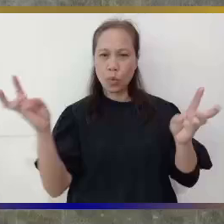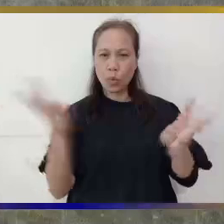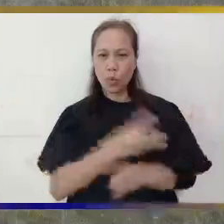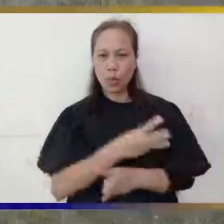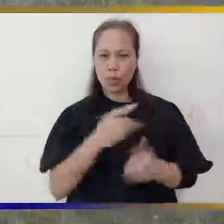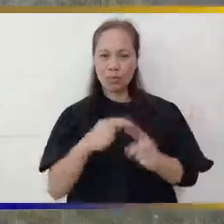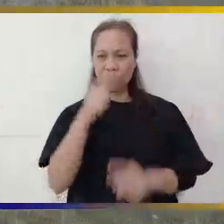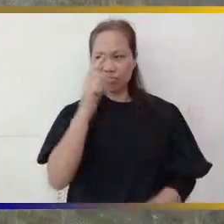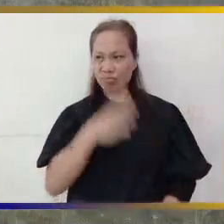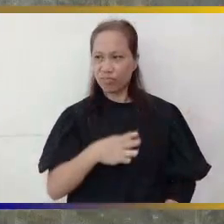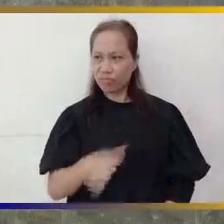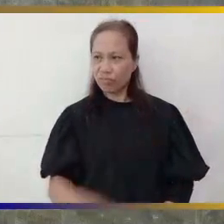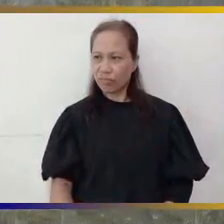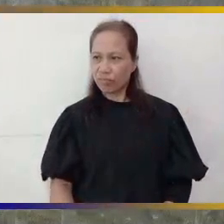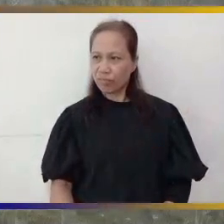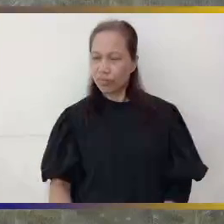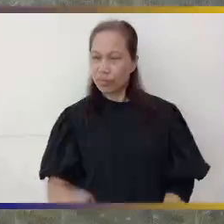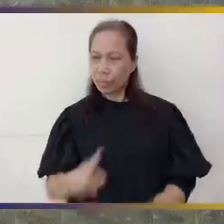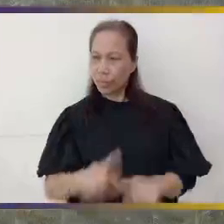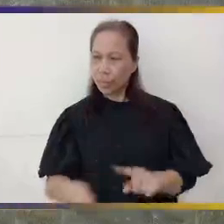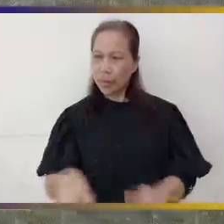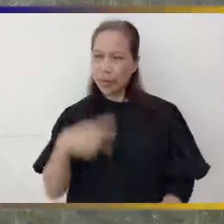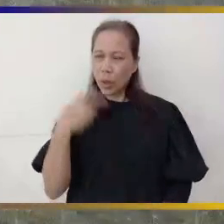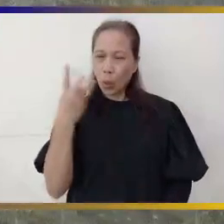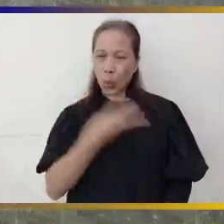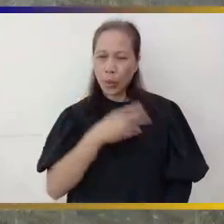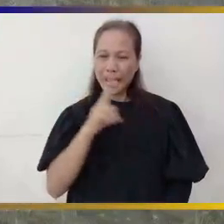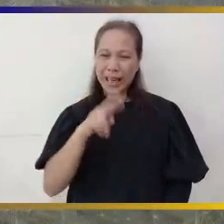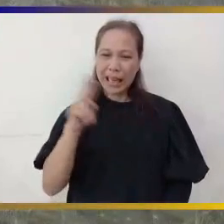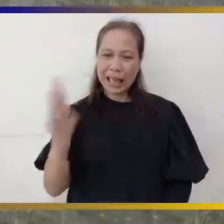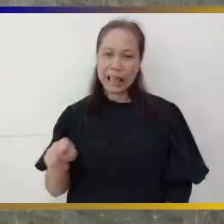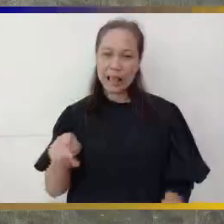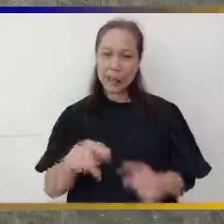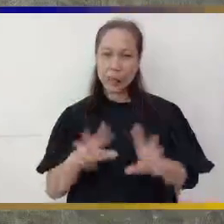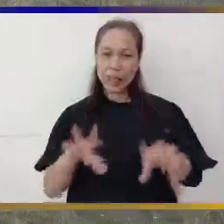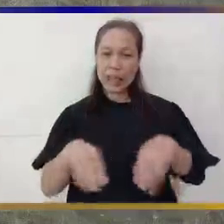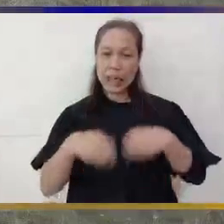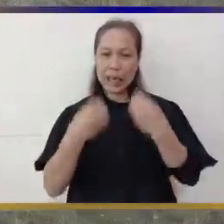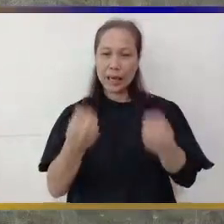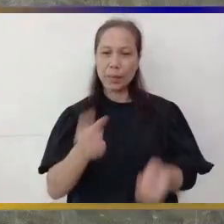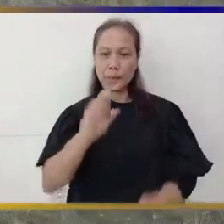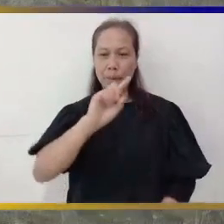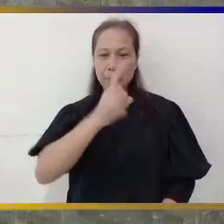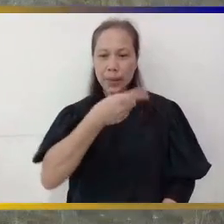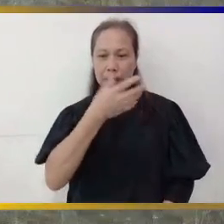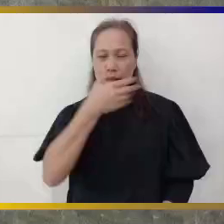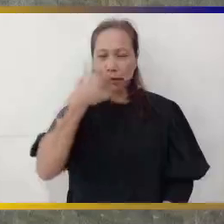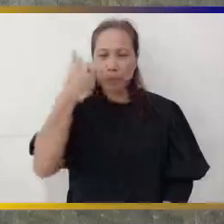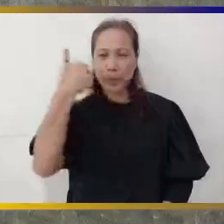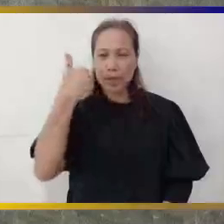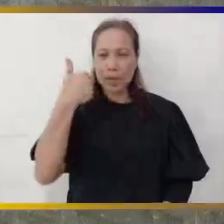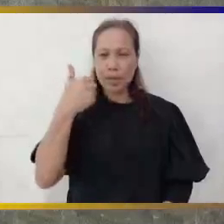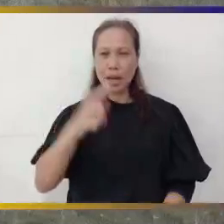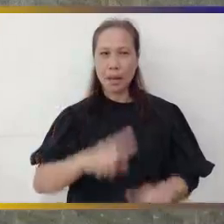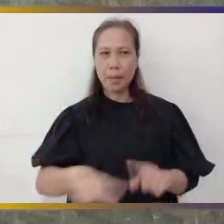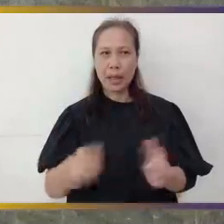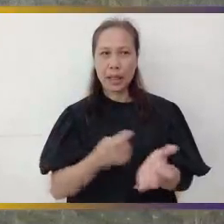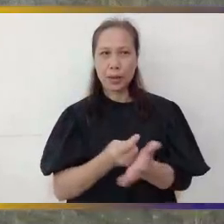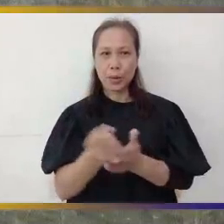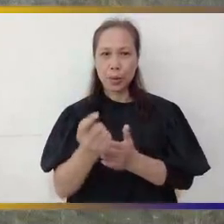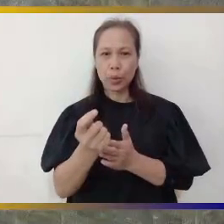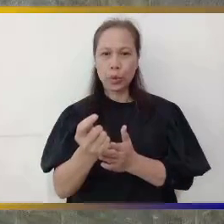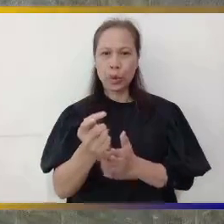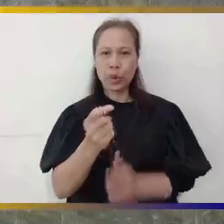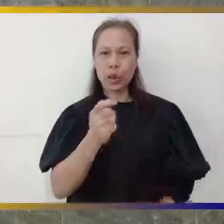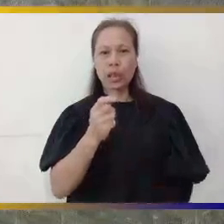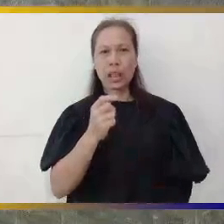worst supposedly we should give God the best the first best but the truth of the matter is we